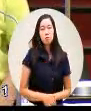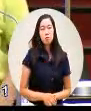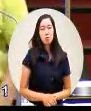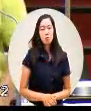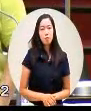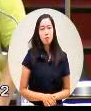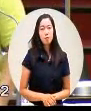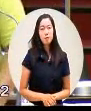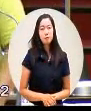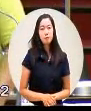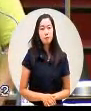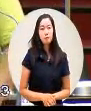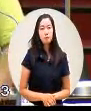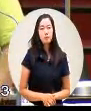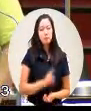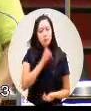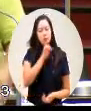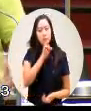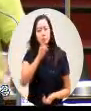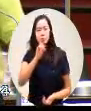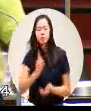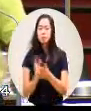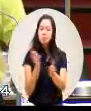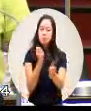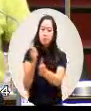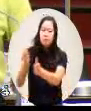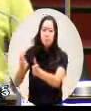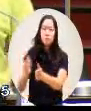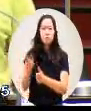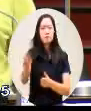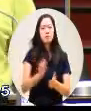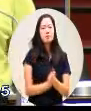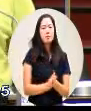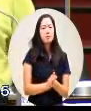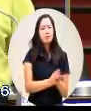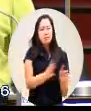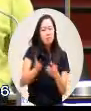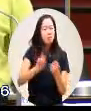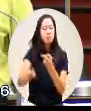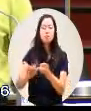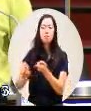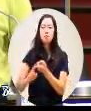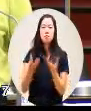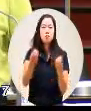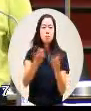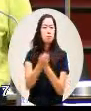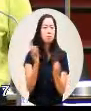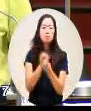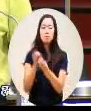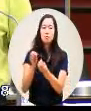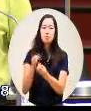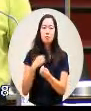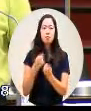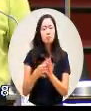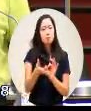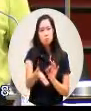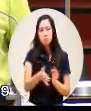所以安怎讲安怎讲，依你讲未通嘛，讲未通嘛，是安怎？